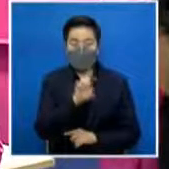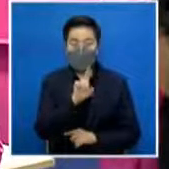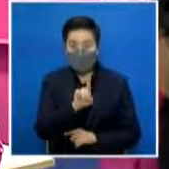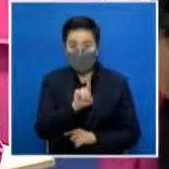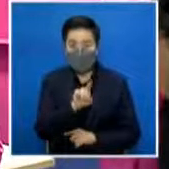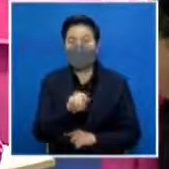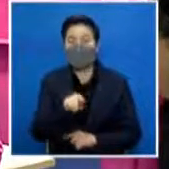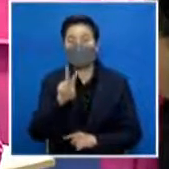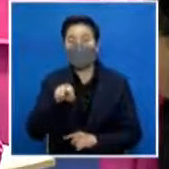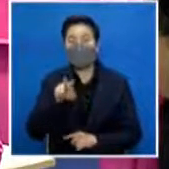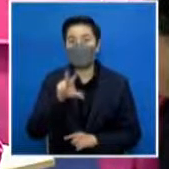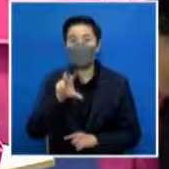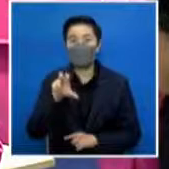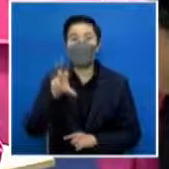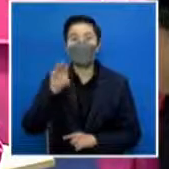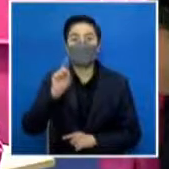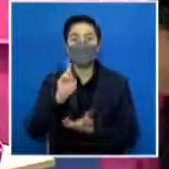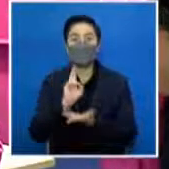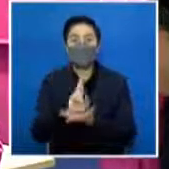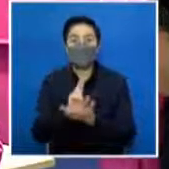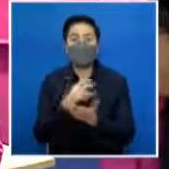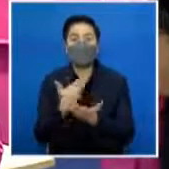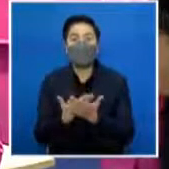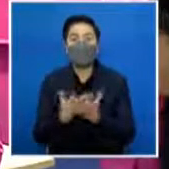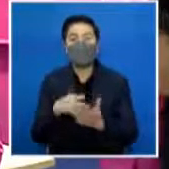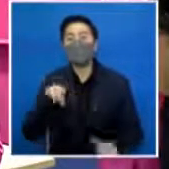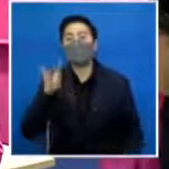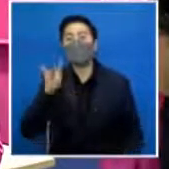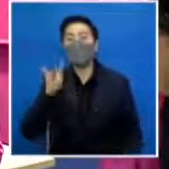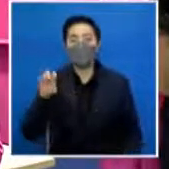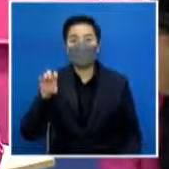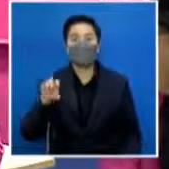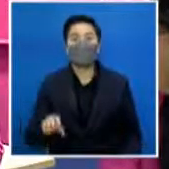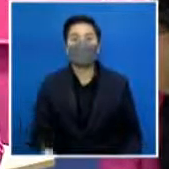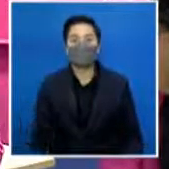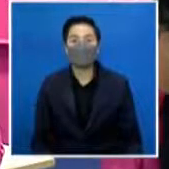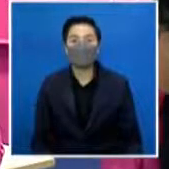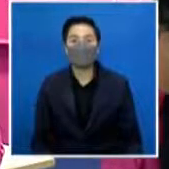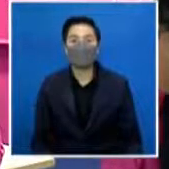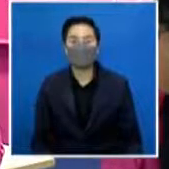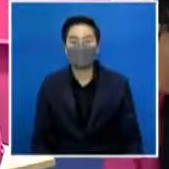จำนวน 2,350 อันดับอันดับละ800บาท